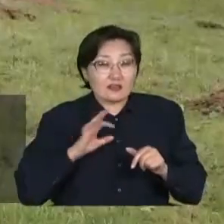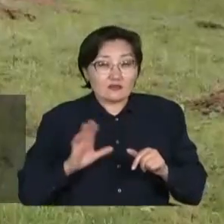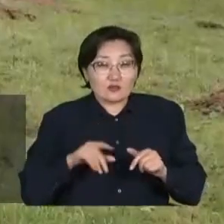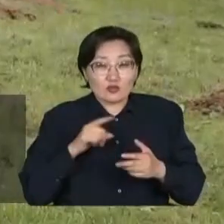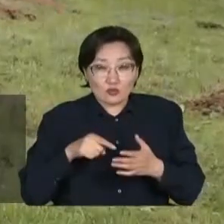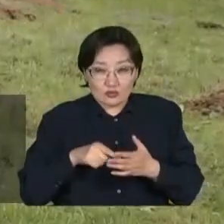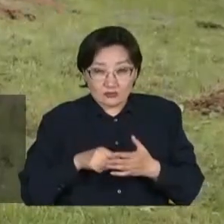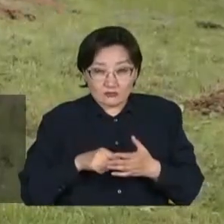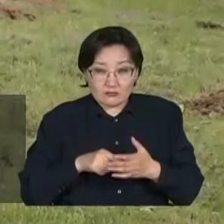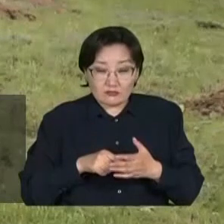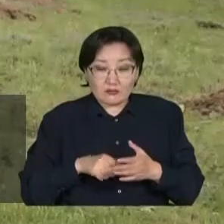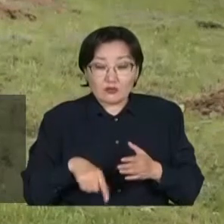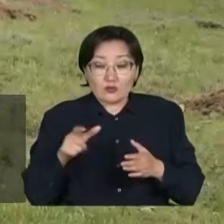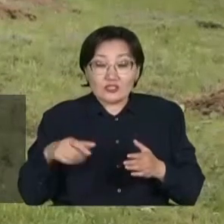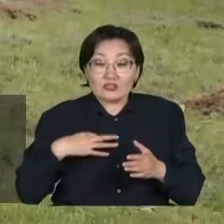и, наверное,